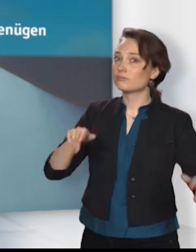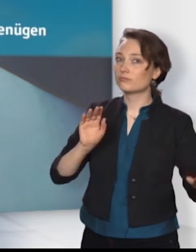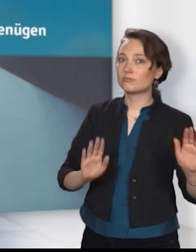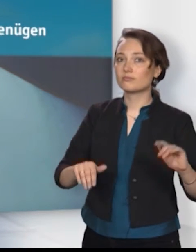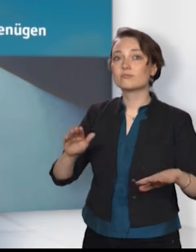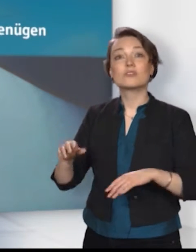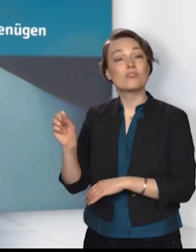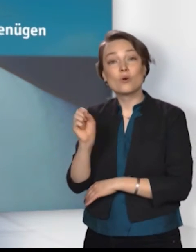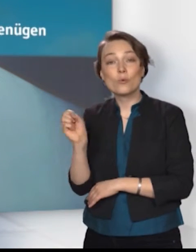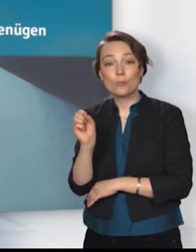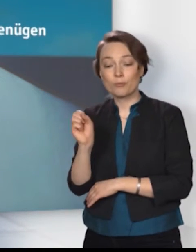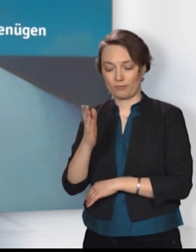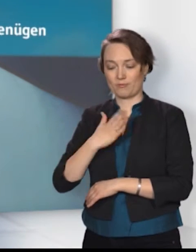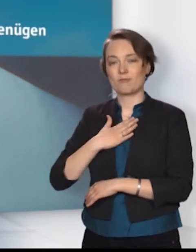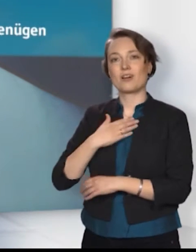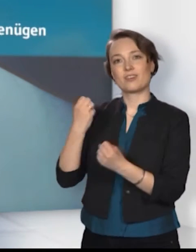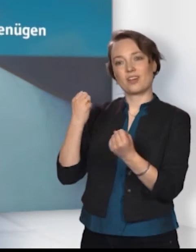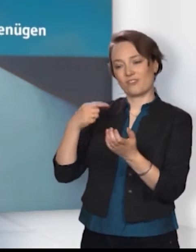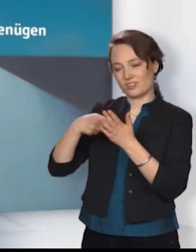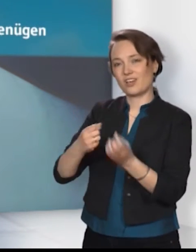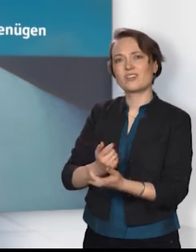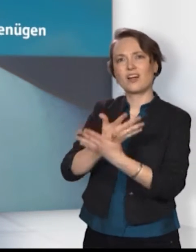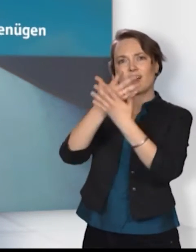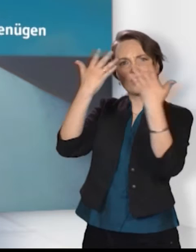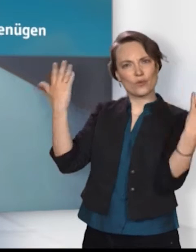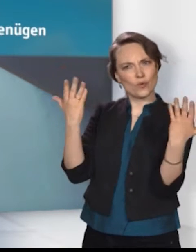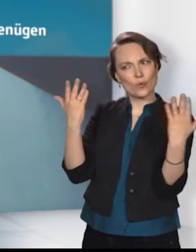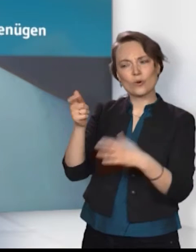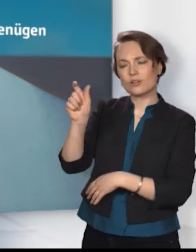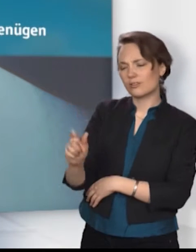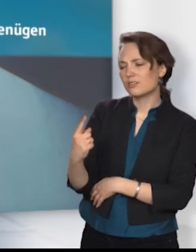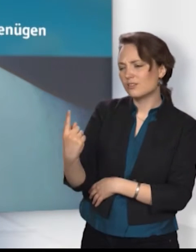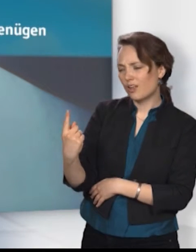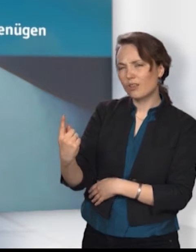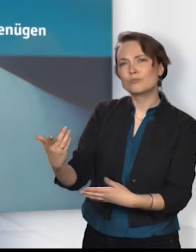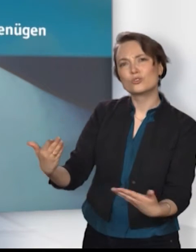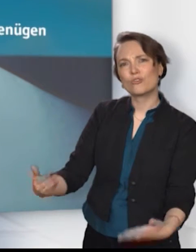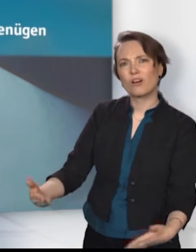Denn meine Kraft ist in den Schwachen mächtig und